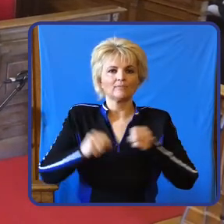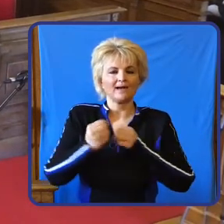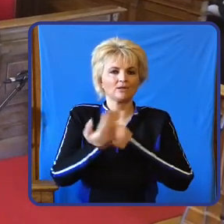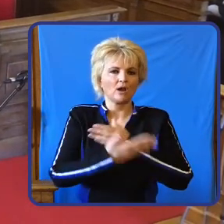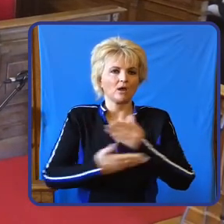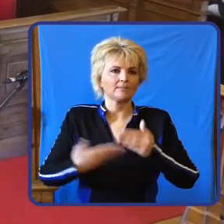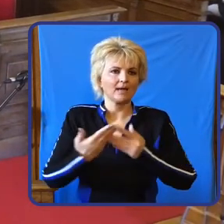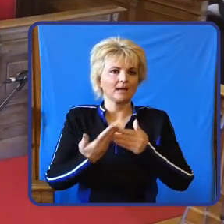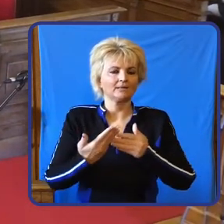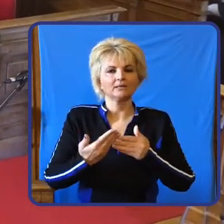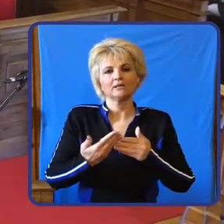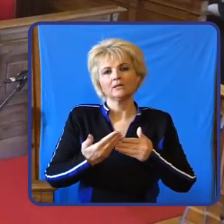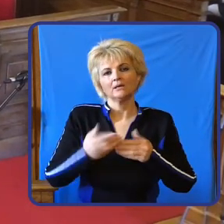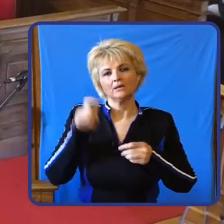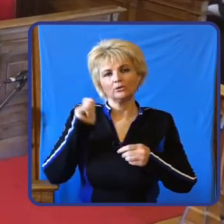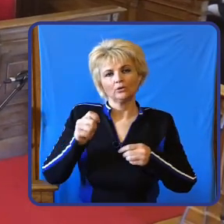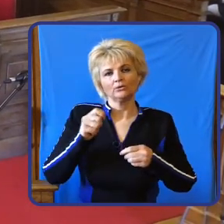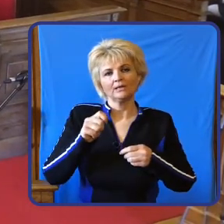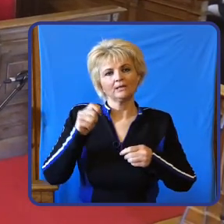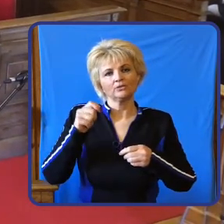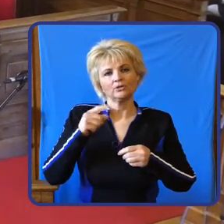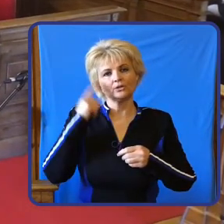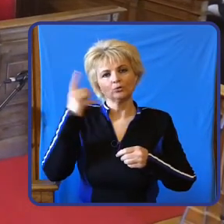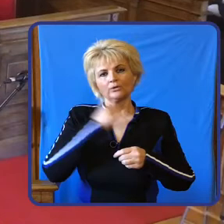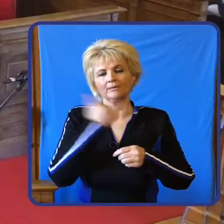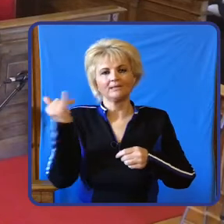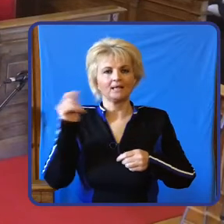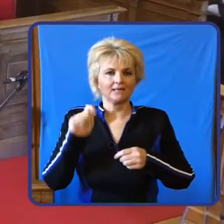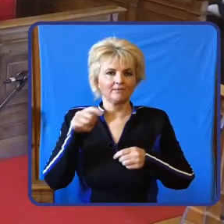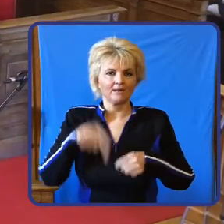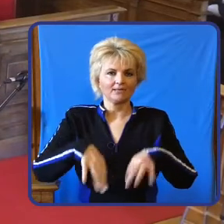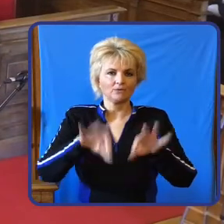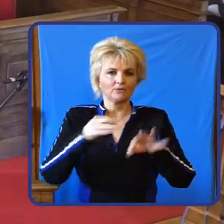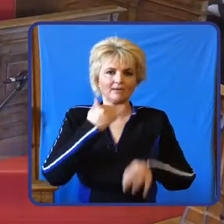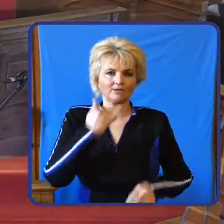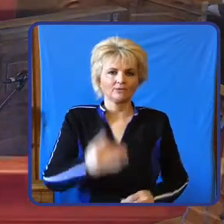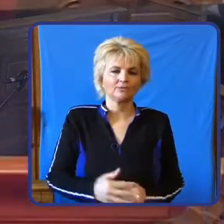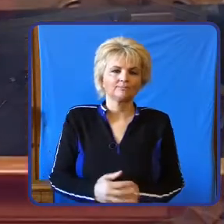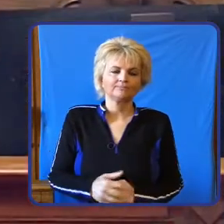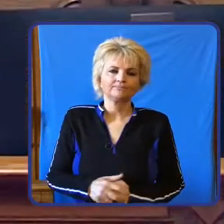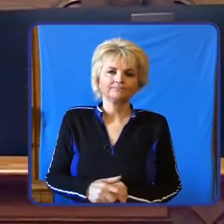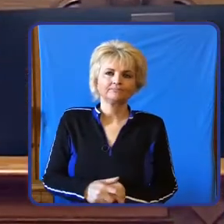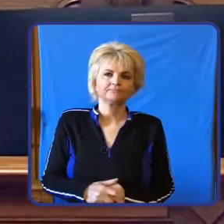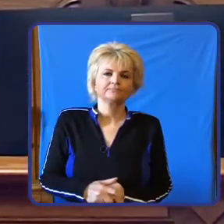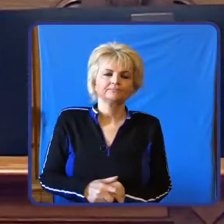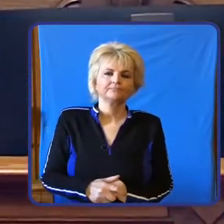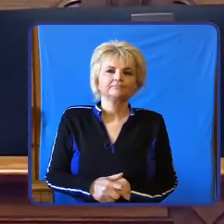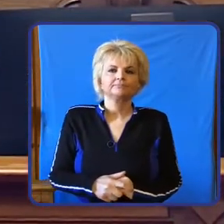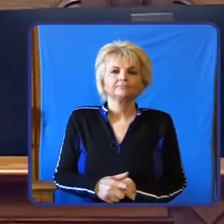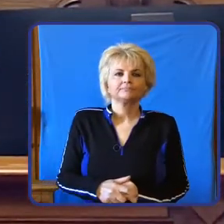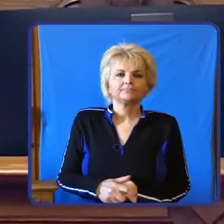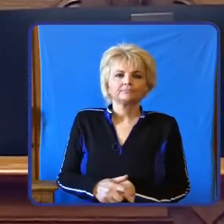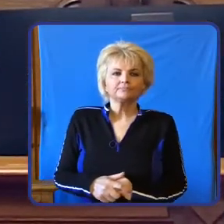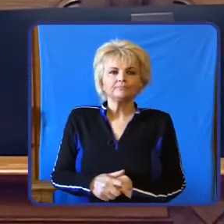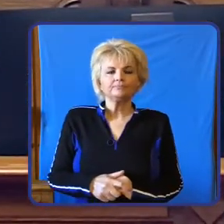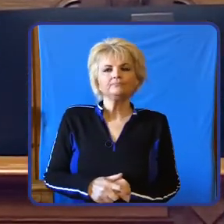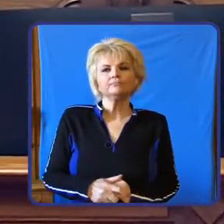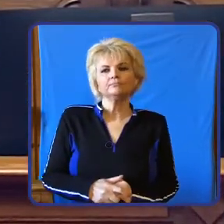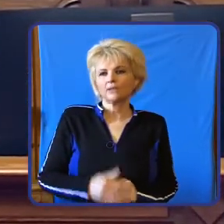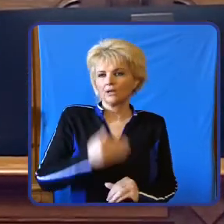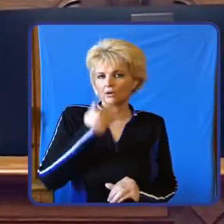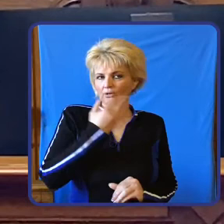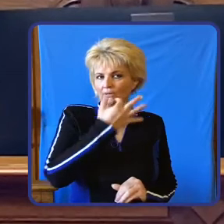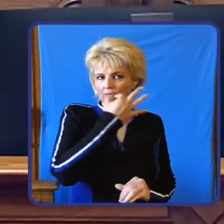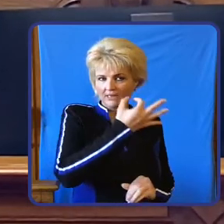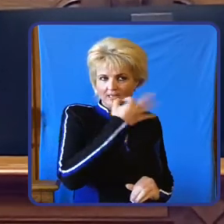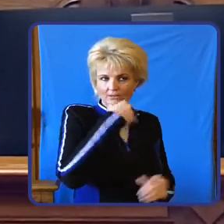alapján megalapozott döntést tud minden képviselő hozni ez ügyben. Köszönöm. Köszönöm szépen. Köszönöm a konstruktív hozzászólást